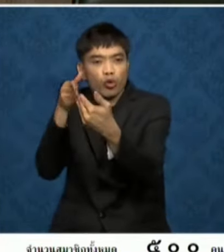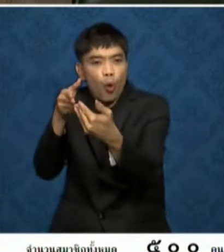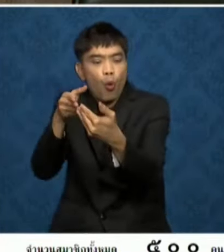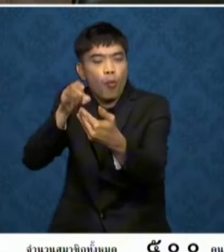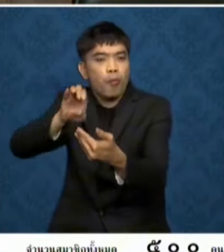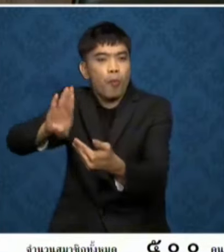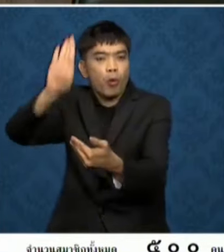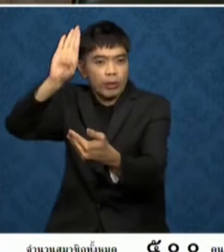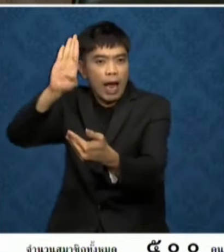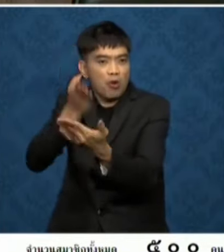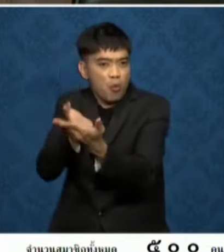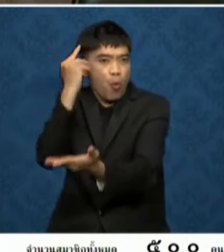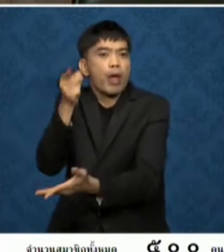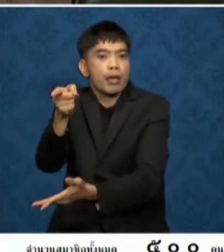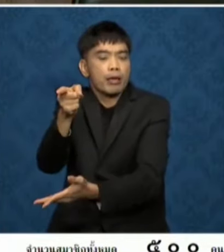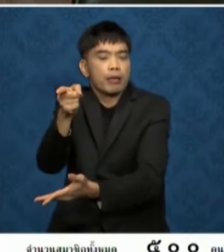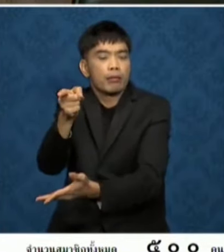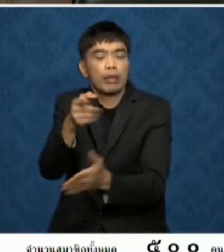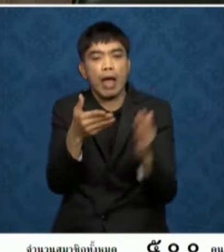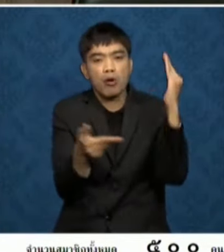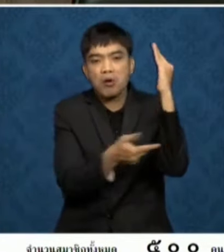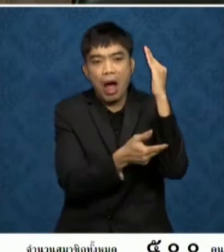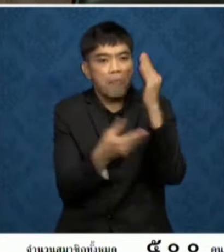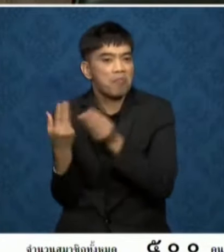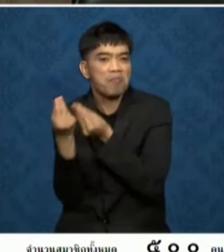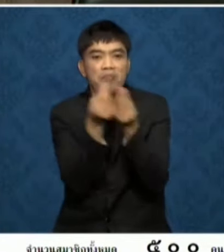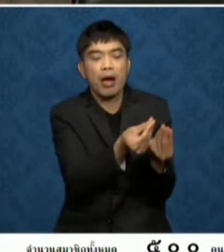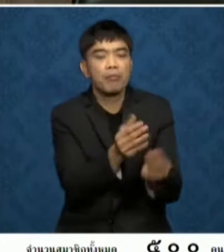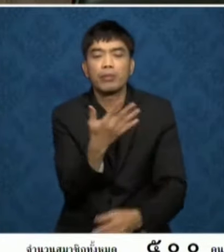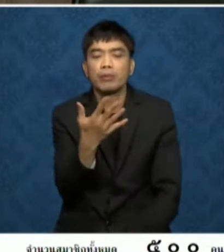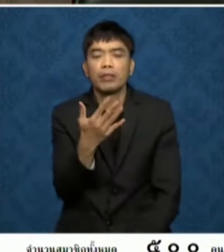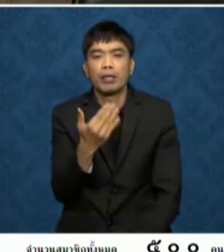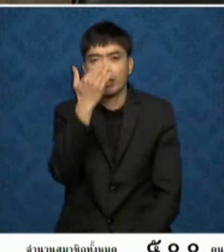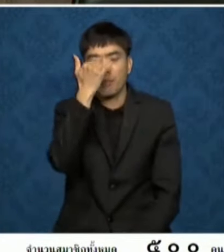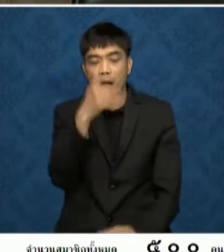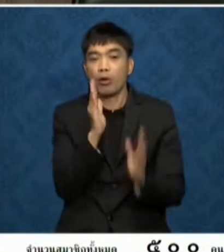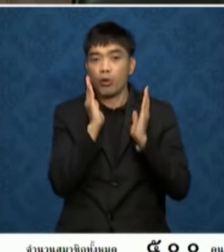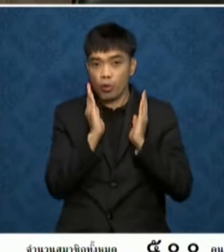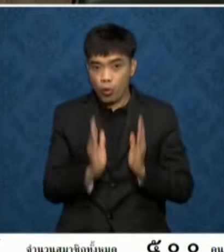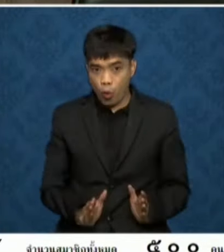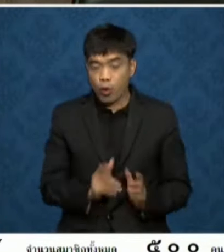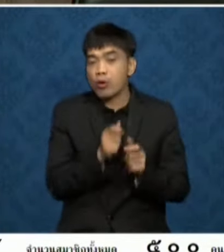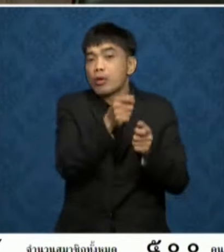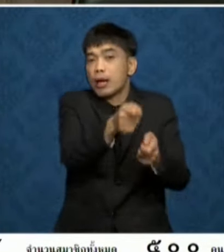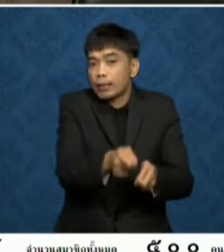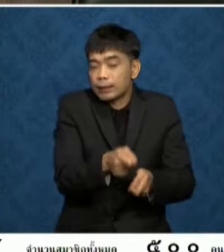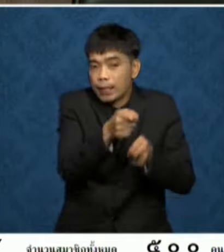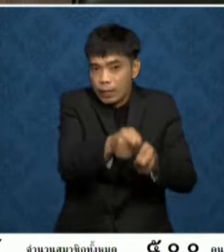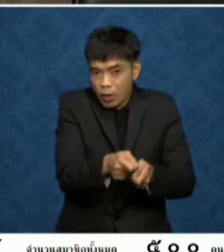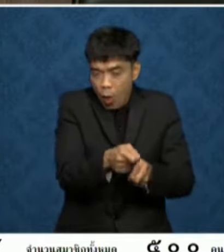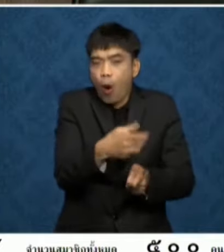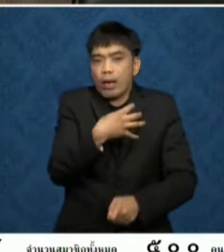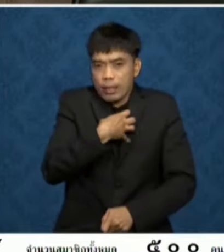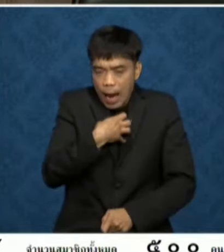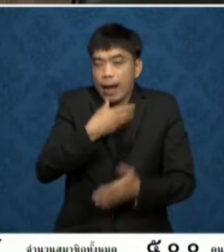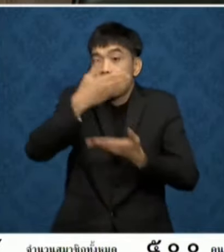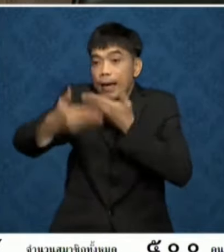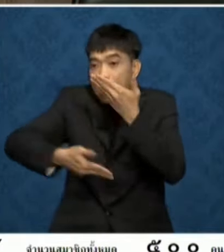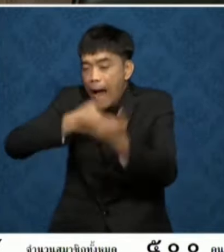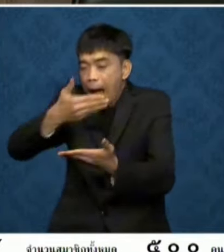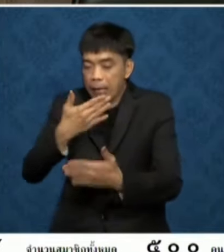ในแก้วเหล้าเราปล่อยให้เกษตรกรมีอำนาจในการต่อรองน้อยมากครับเขาจะไปขายใครครับค